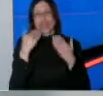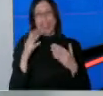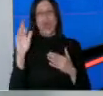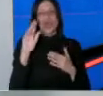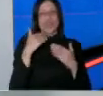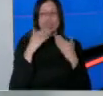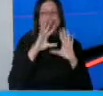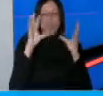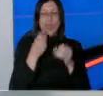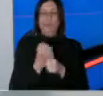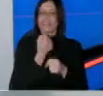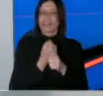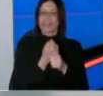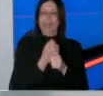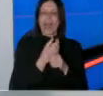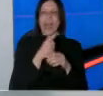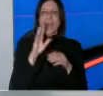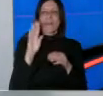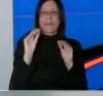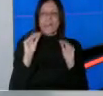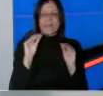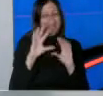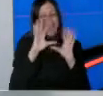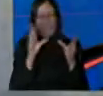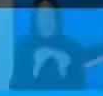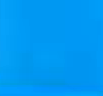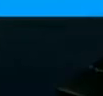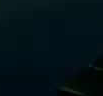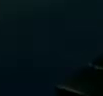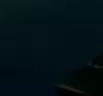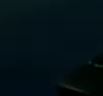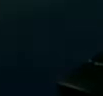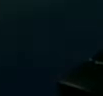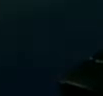תודה לכולם, כל מי שעשה עבודה, עידנה ומייקל. לילה טוב. ביי, להתראות.